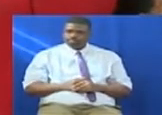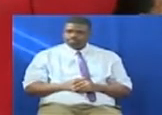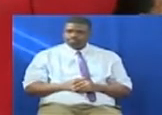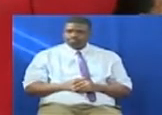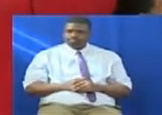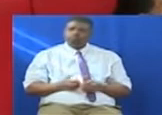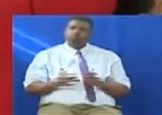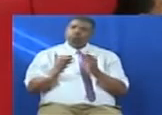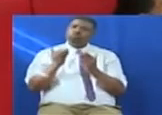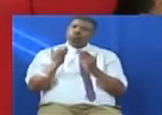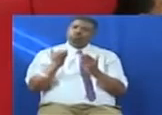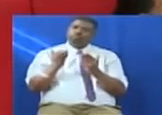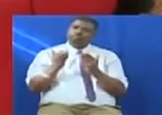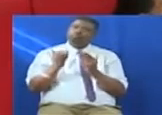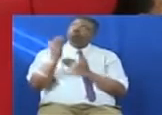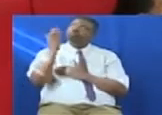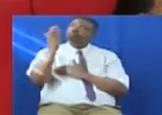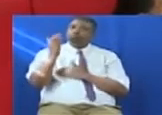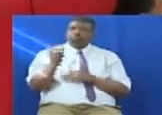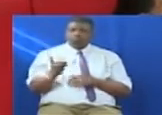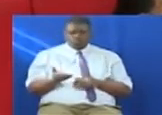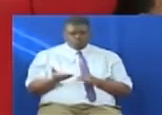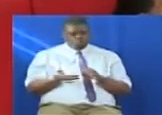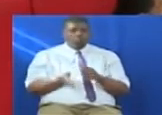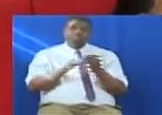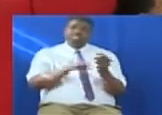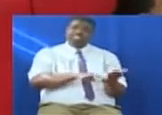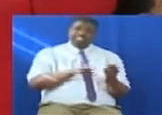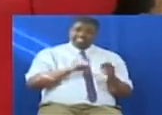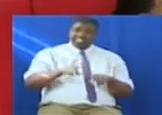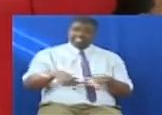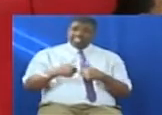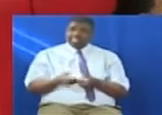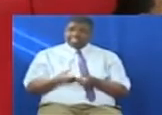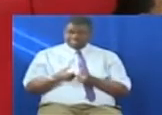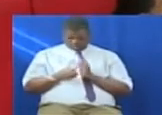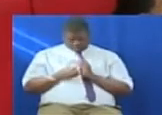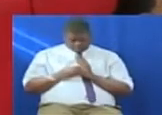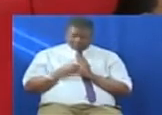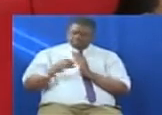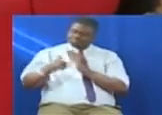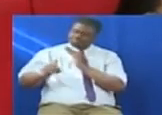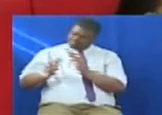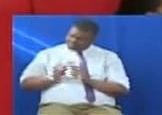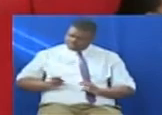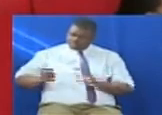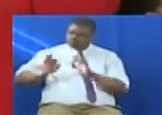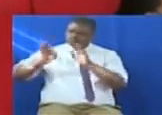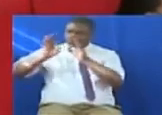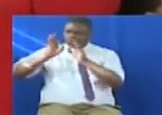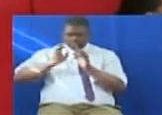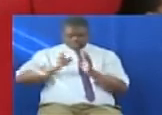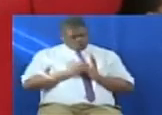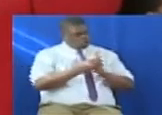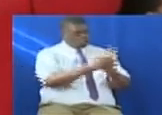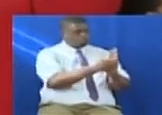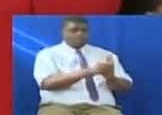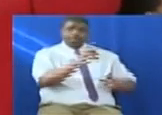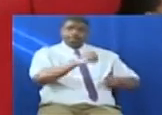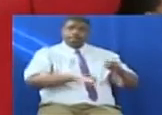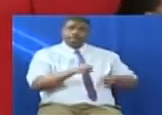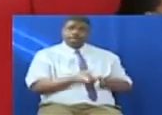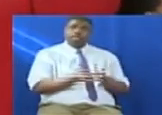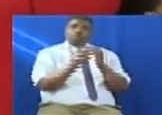Tuombe Mungu wale waliotangulia mbele haki, lakini metuongoza vizuri, tumeweza kupambana,